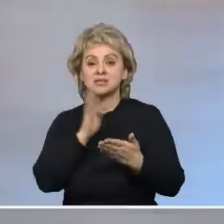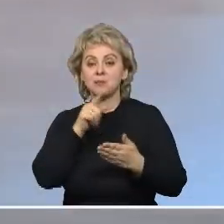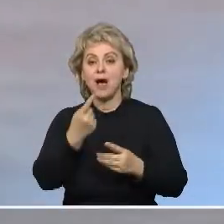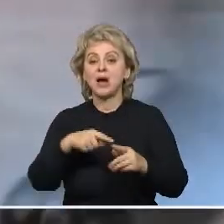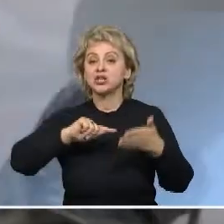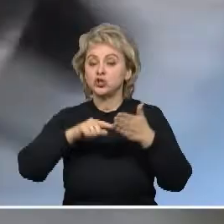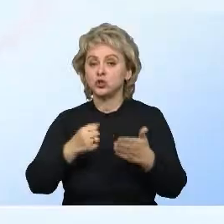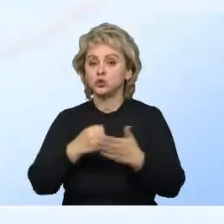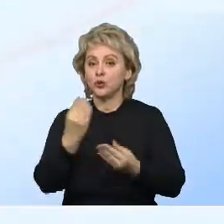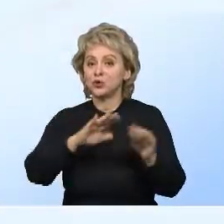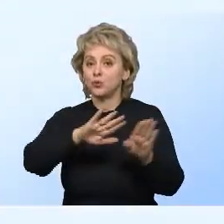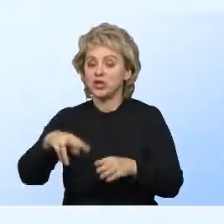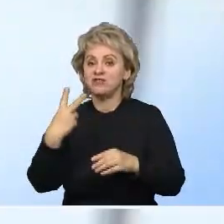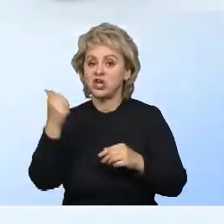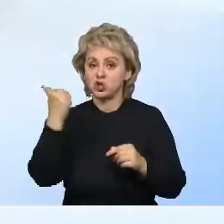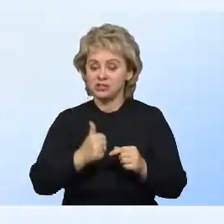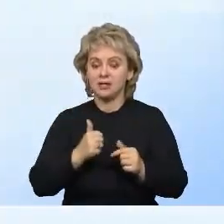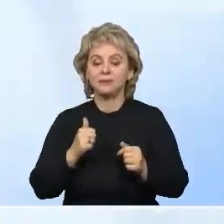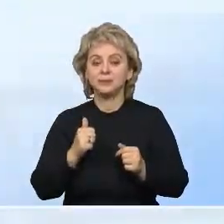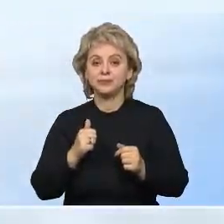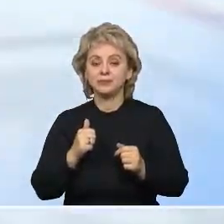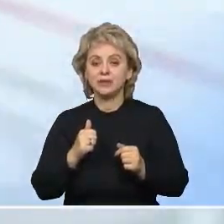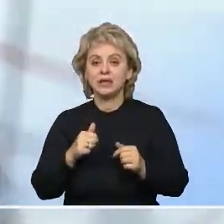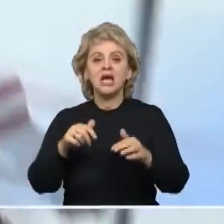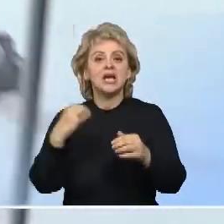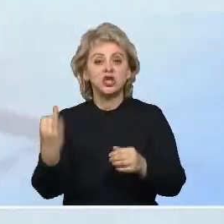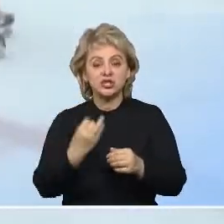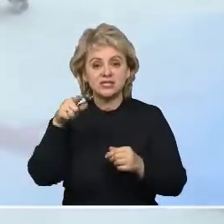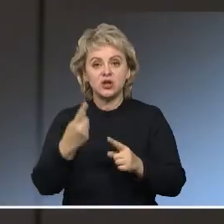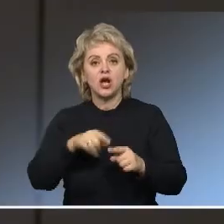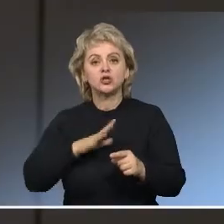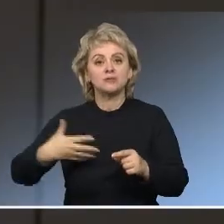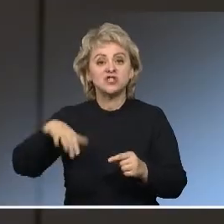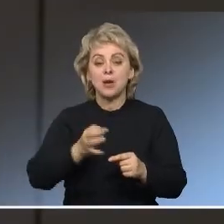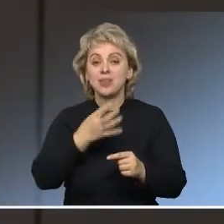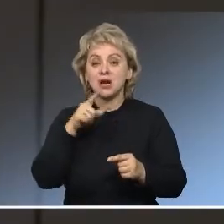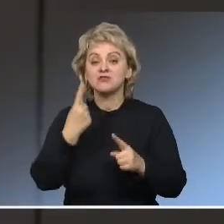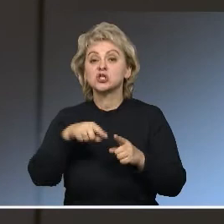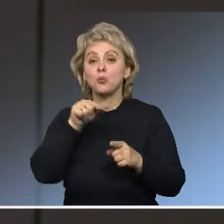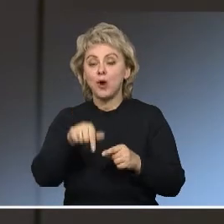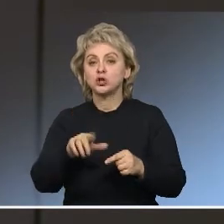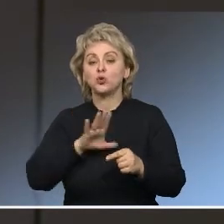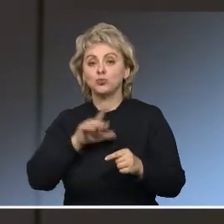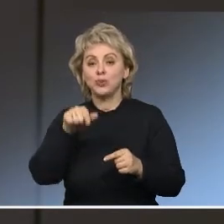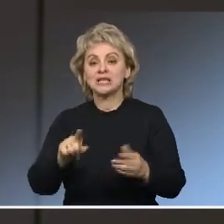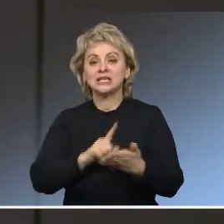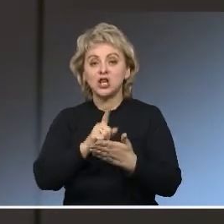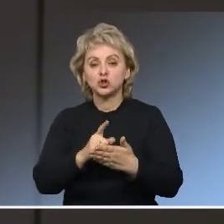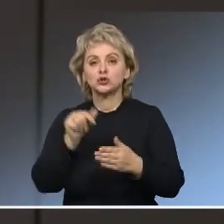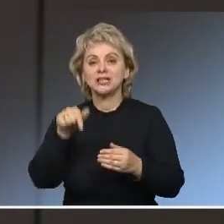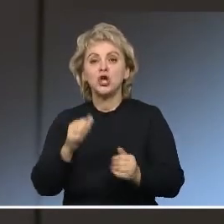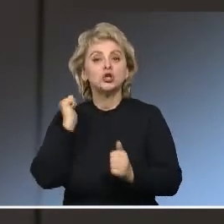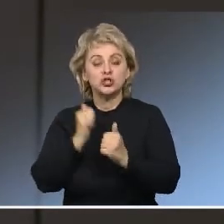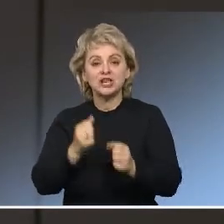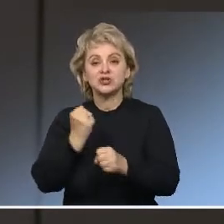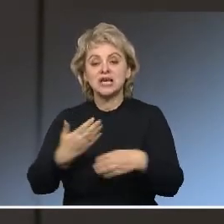От идеи до игры прошло всего 2 недели. Это зрелищно. Я думаю, всем это нравится. Поэтому, я думаю, мы должны более